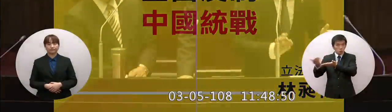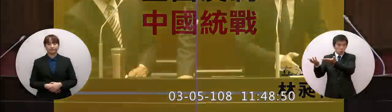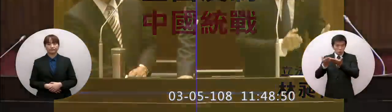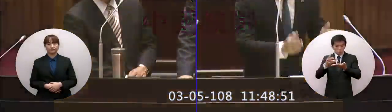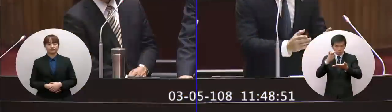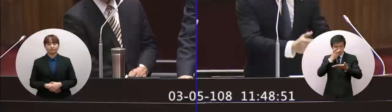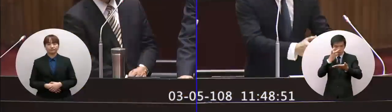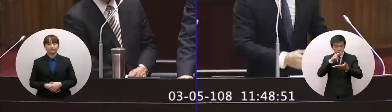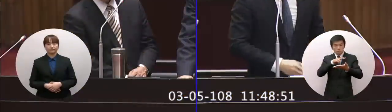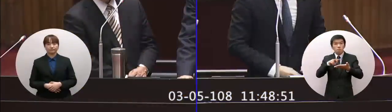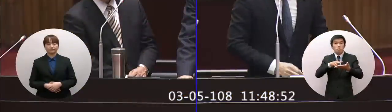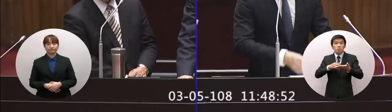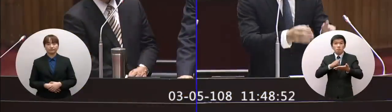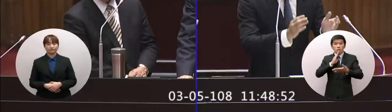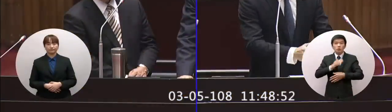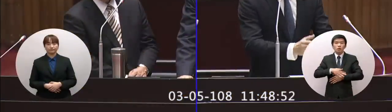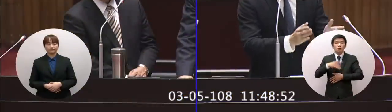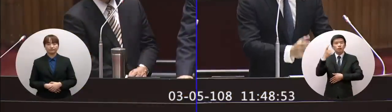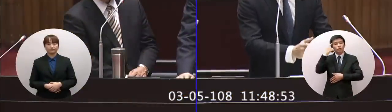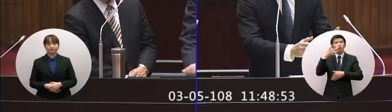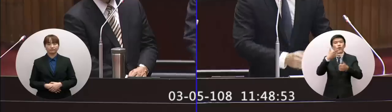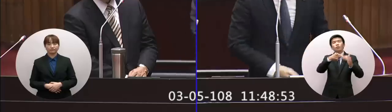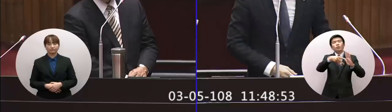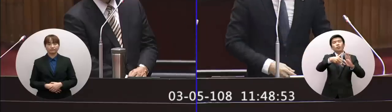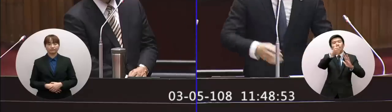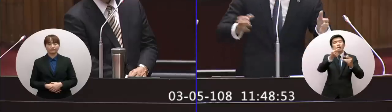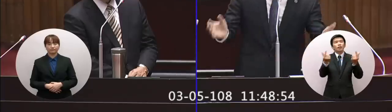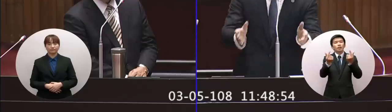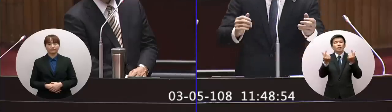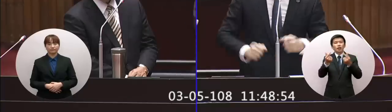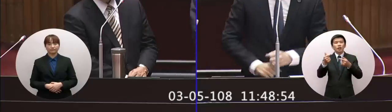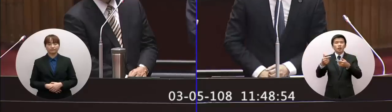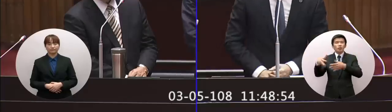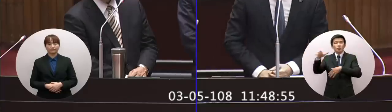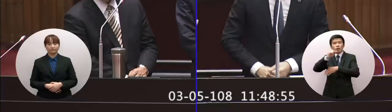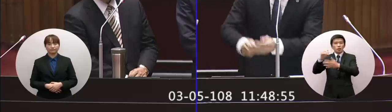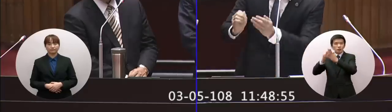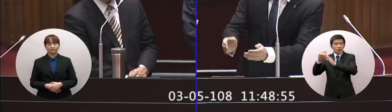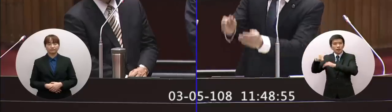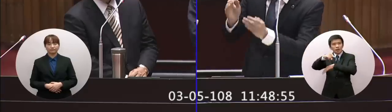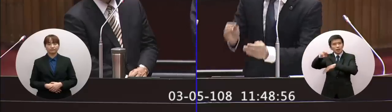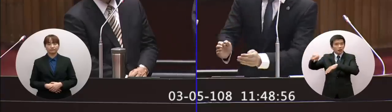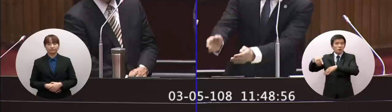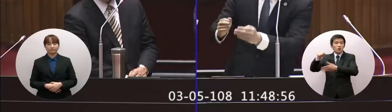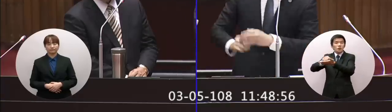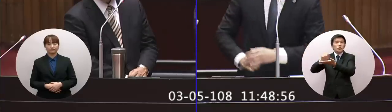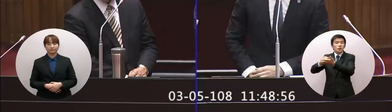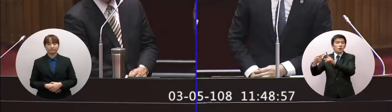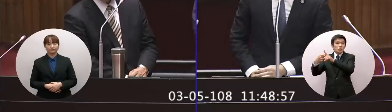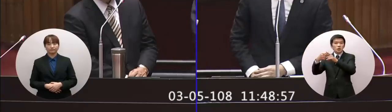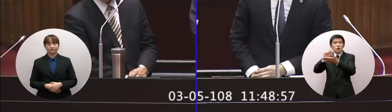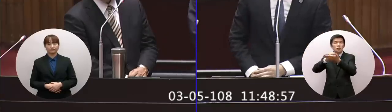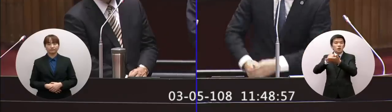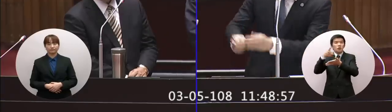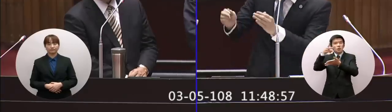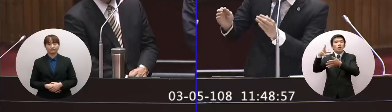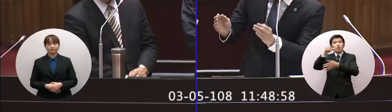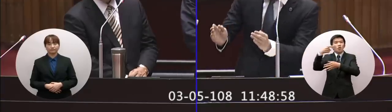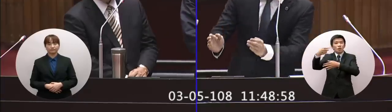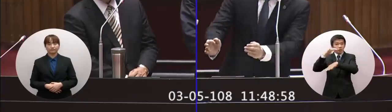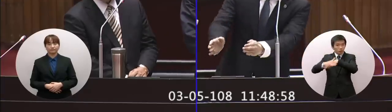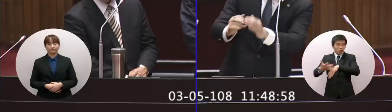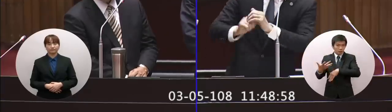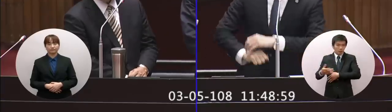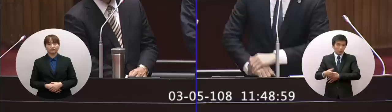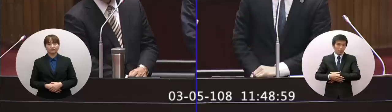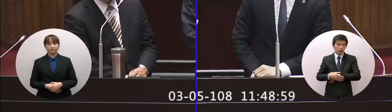因遮个统战的遮个部门，你讲国台办啦吼，各级的遮个台办，伊敢会写讲我要来甲你统战，吼，我要来